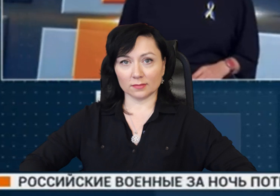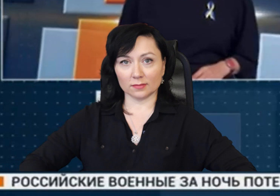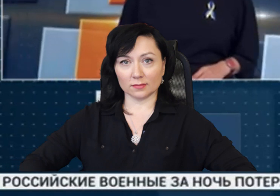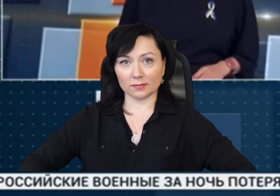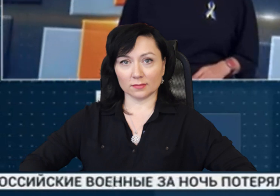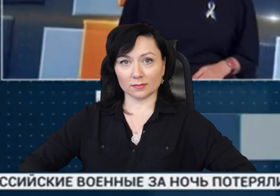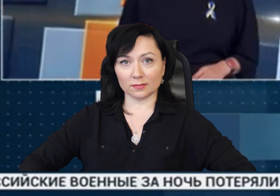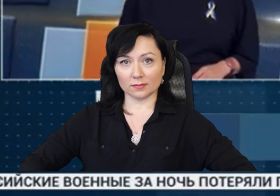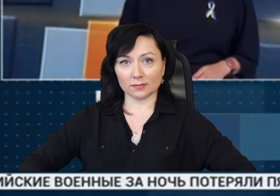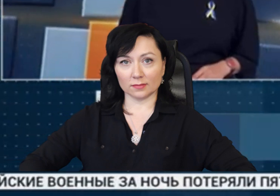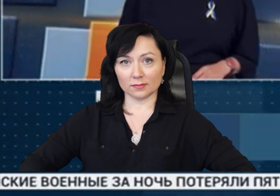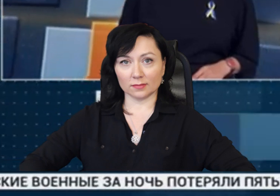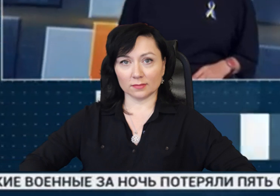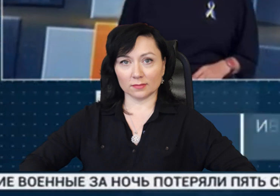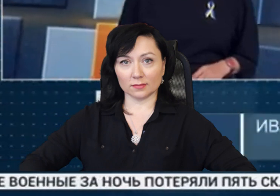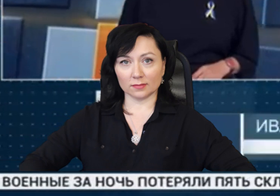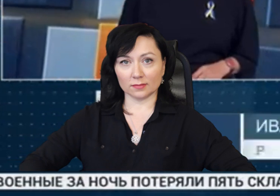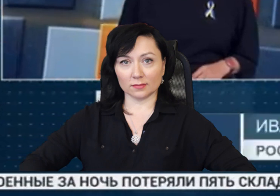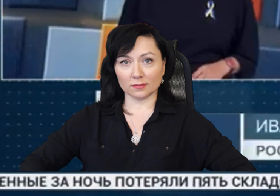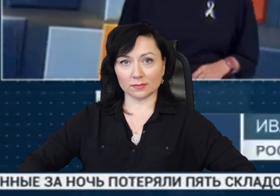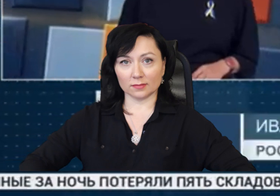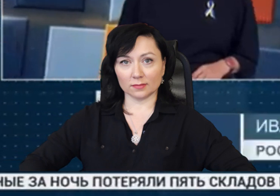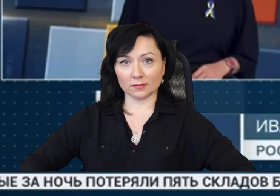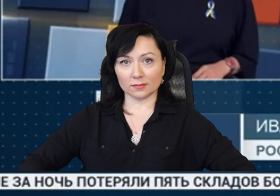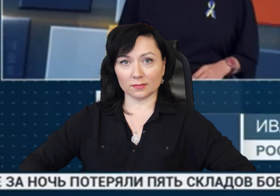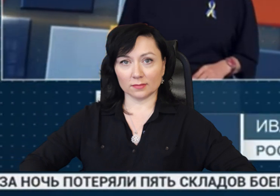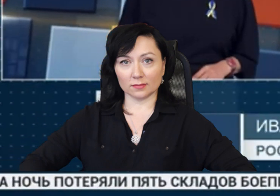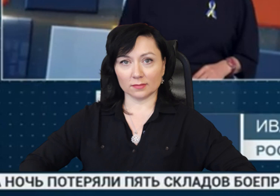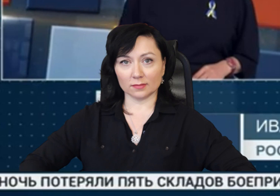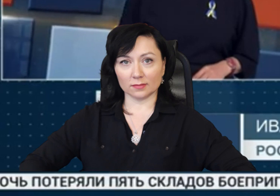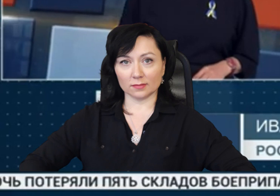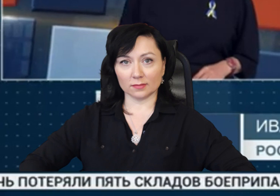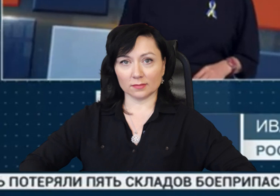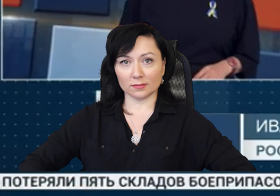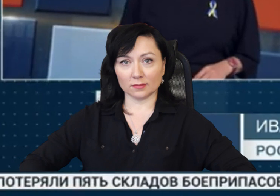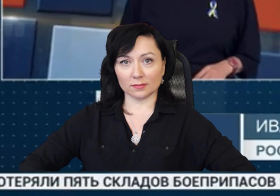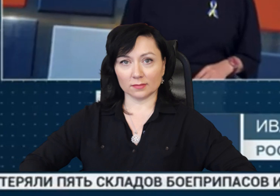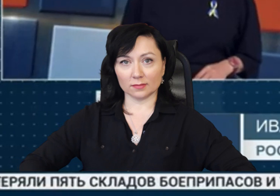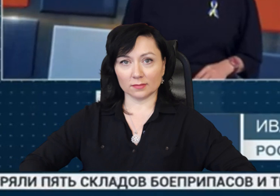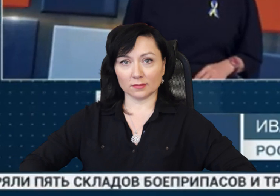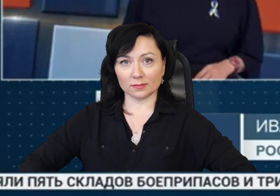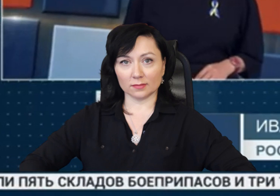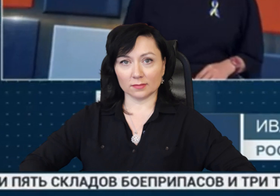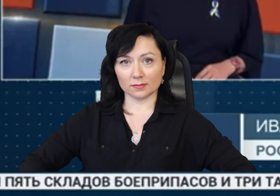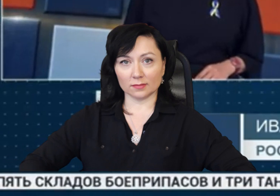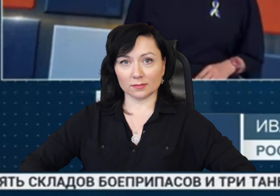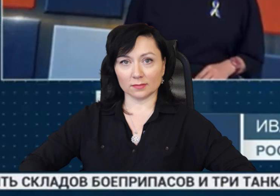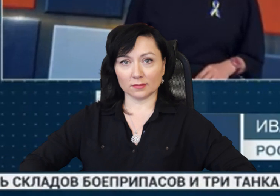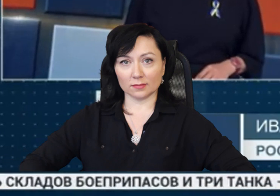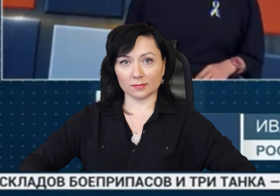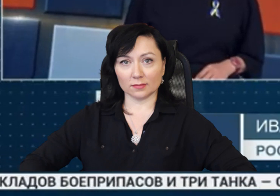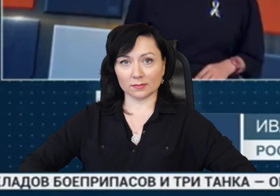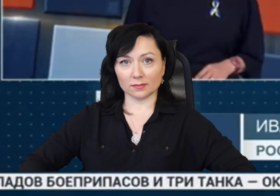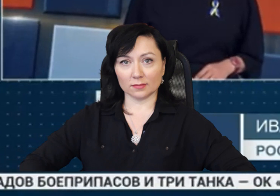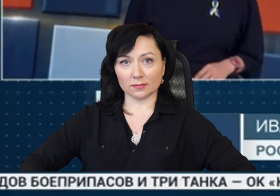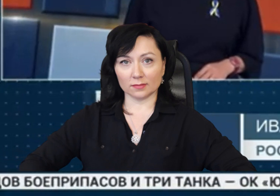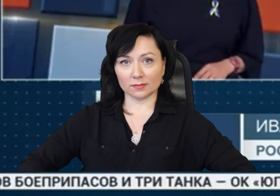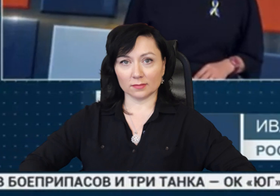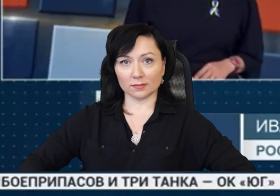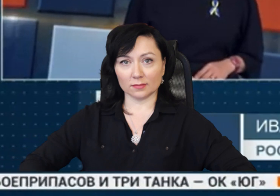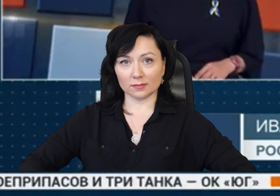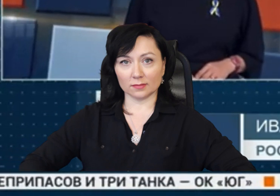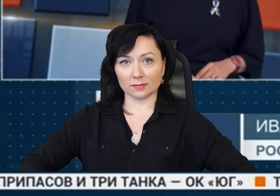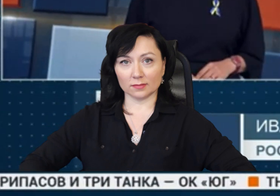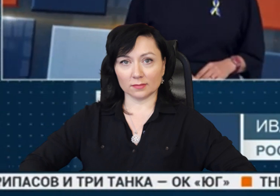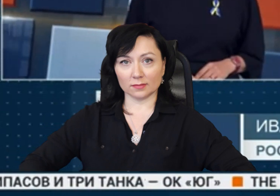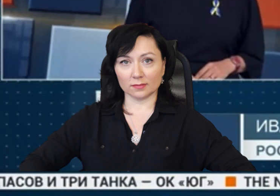из-за тура на всякий случай без повестки зарубежные поставщики вряд ли вернут стоимость билета и отеля их отказ